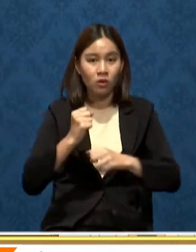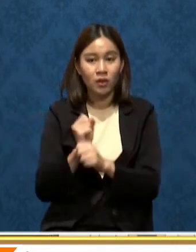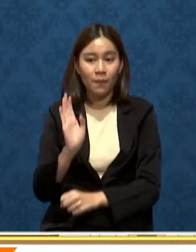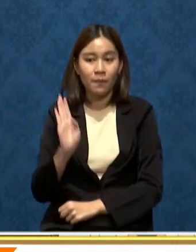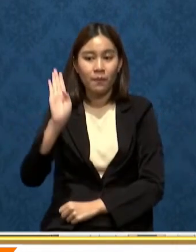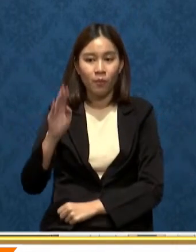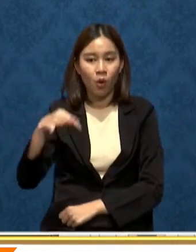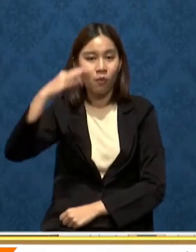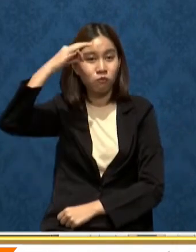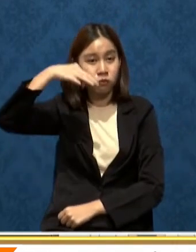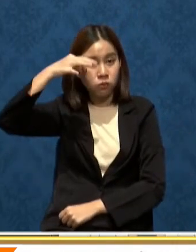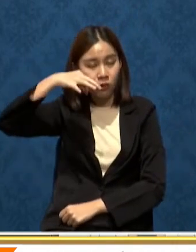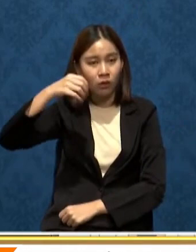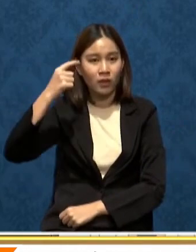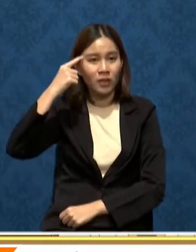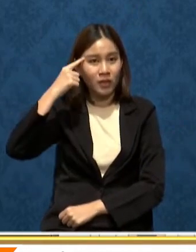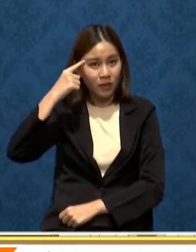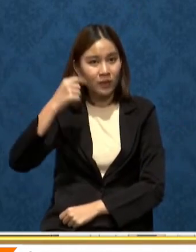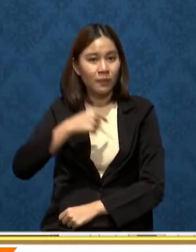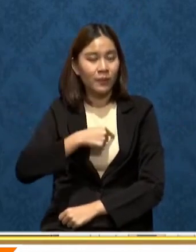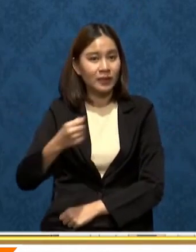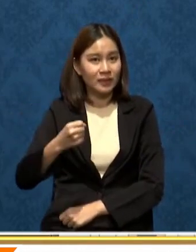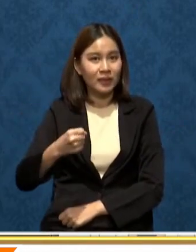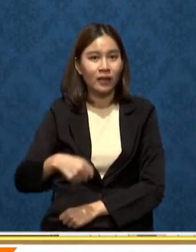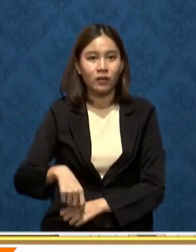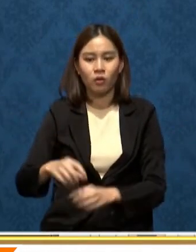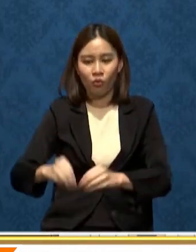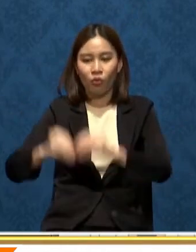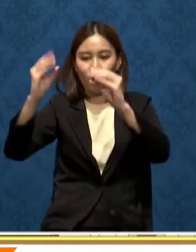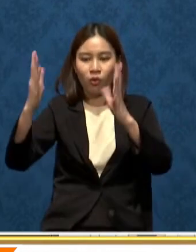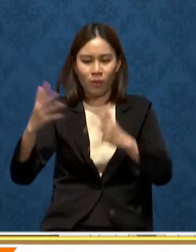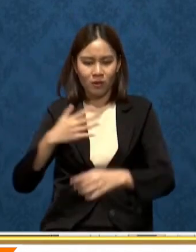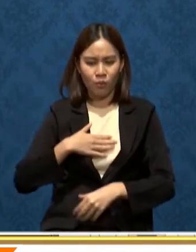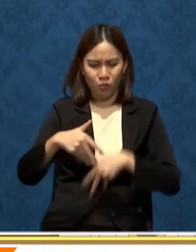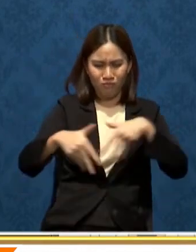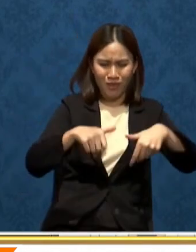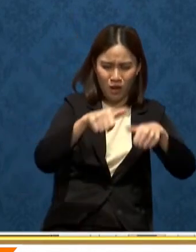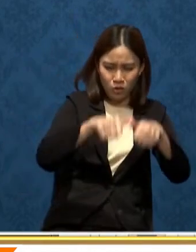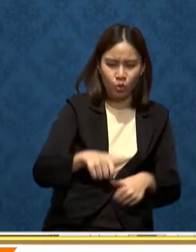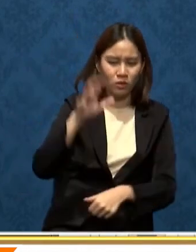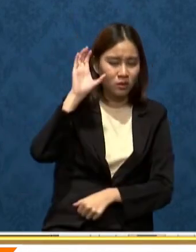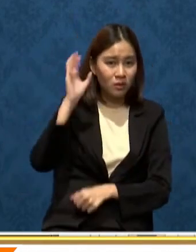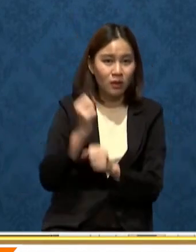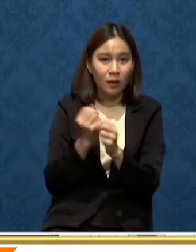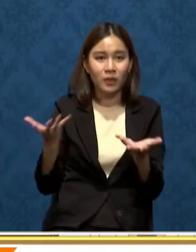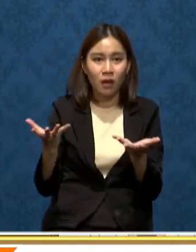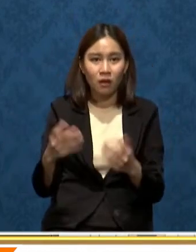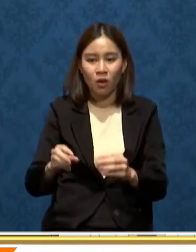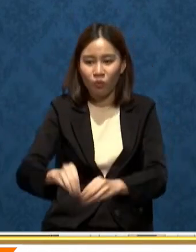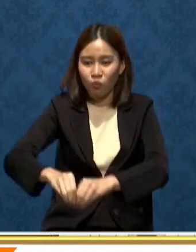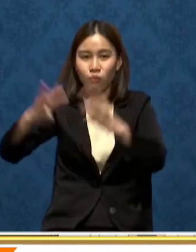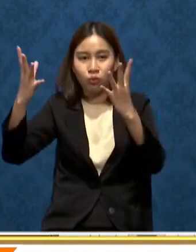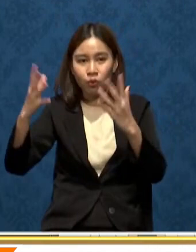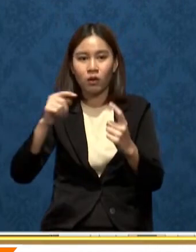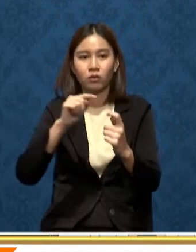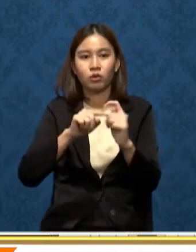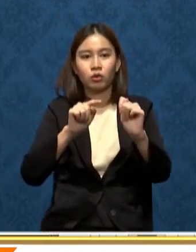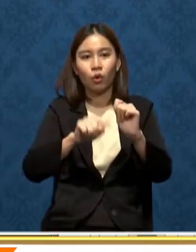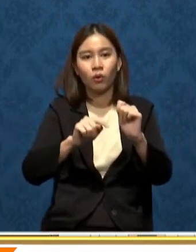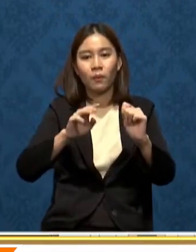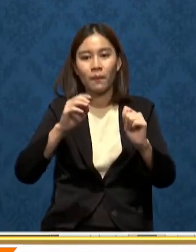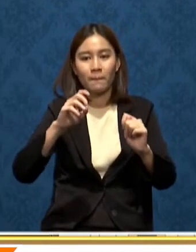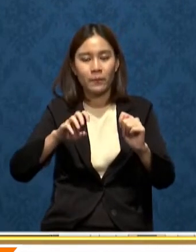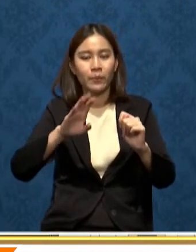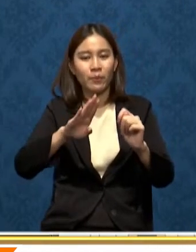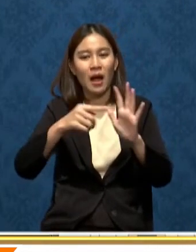ัปรทอ ก็มั่นใจวาท่อแ๊ของเขาไมมวระเบิดแต่ผมคนใพนที่จะเชื่อไดอยไรครับในเมื่อเหตุการณกเบิดที่ตำบนเปลง อำเภอบาง